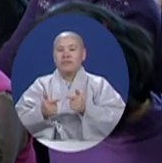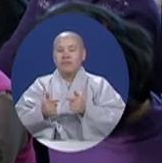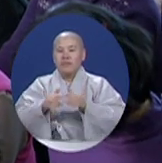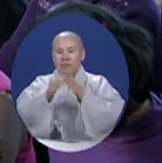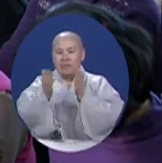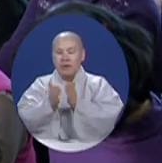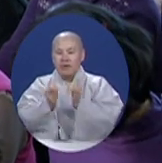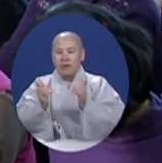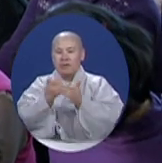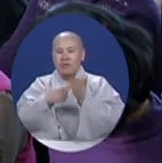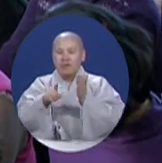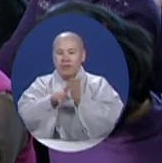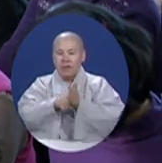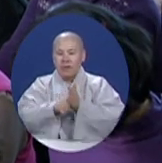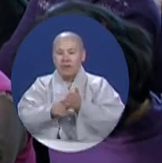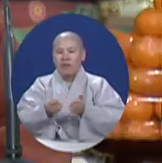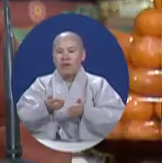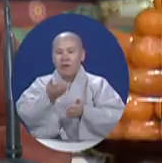대중을 위해서 나물을 무치죠.